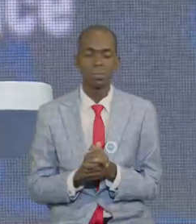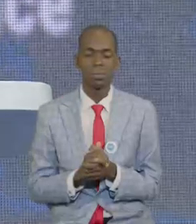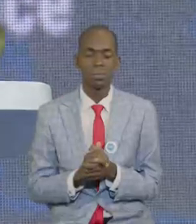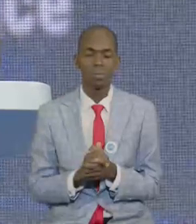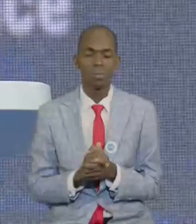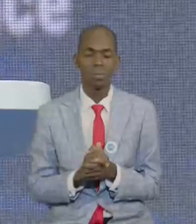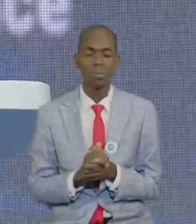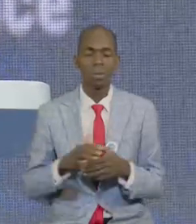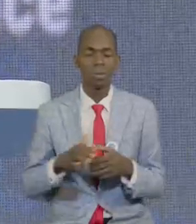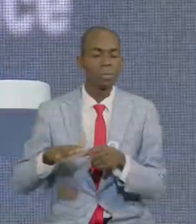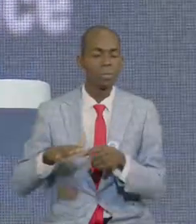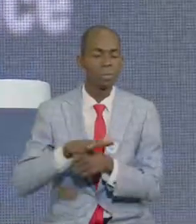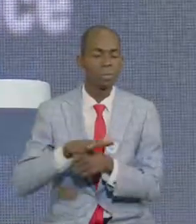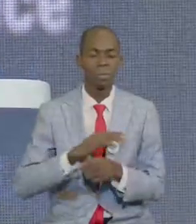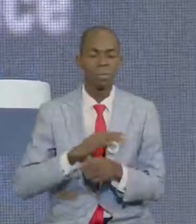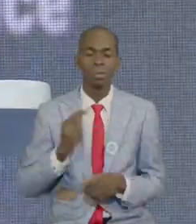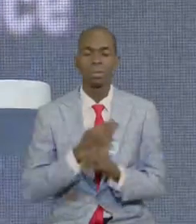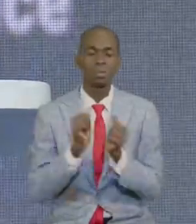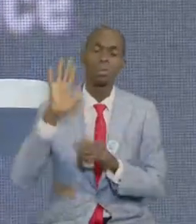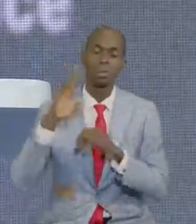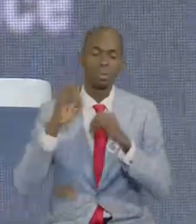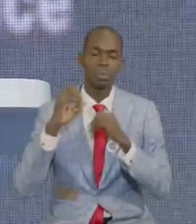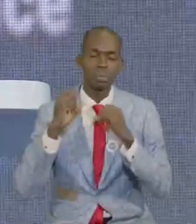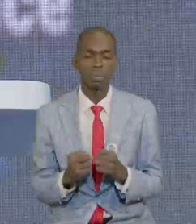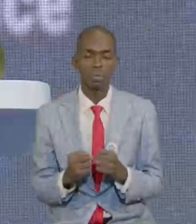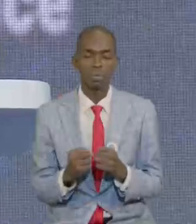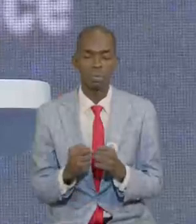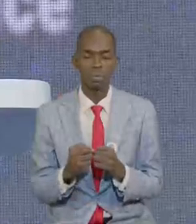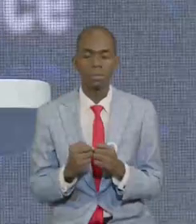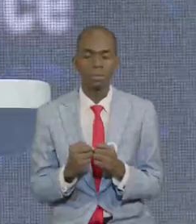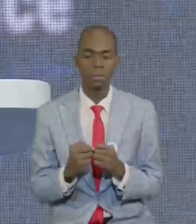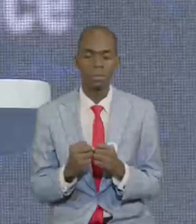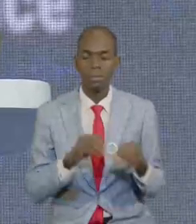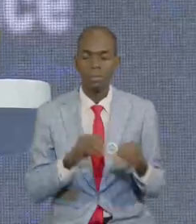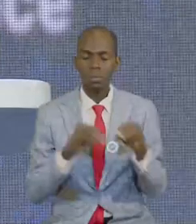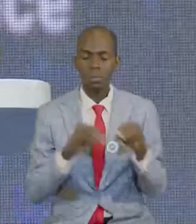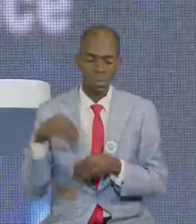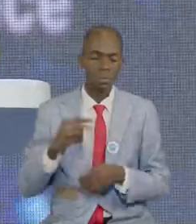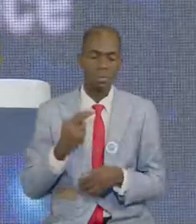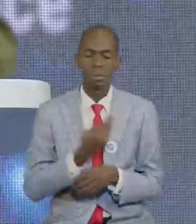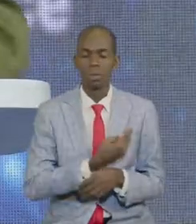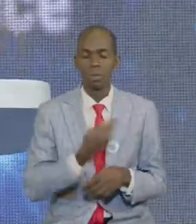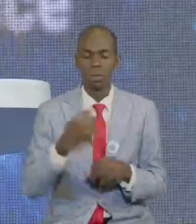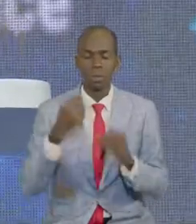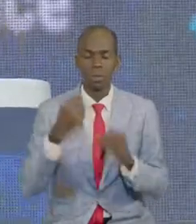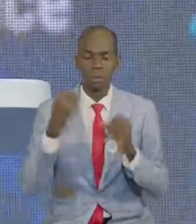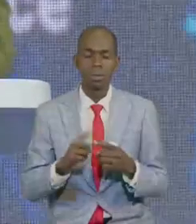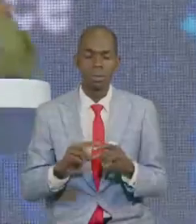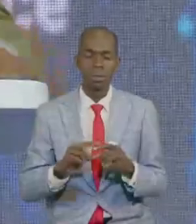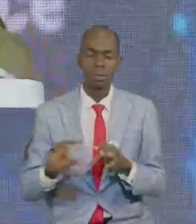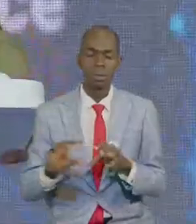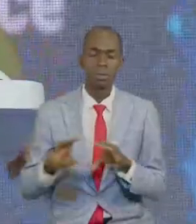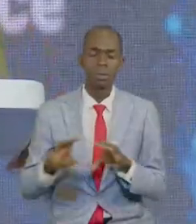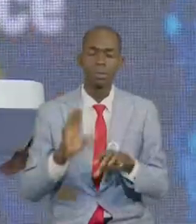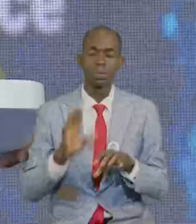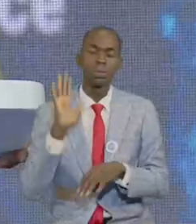Envelope us with your power. Enveloppe-nous de ta puissance. Put within us the power to do the ministry and to